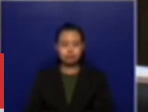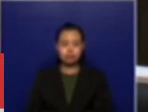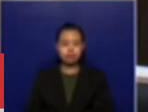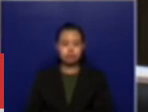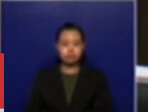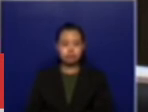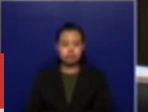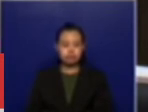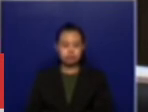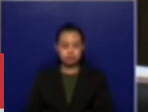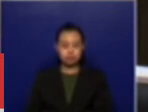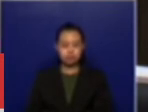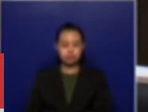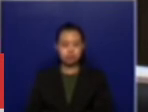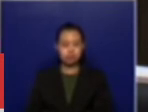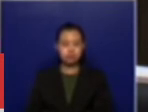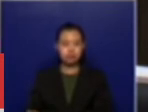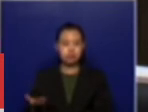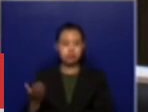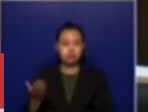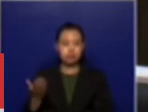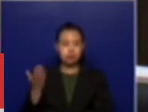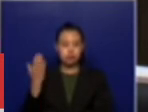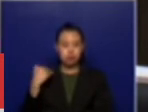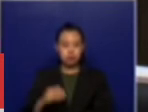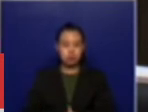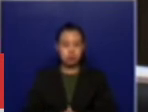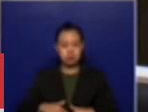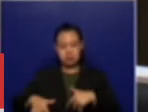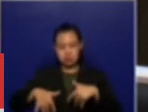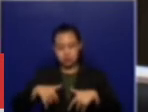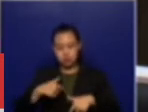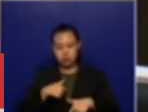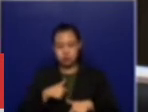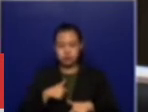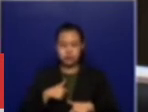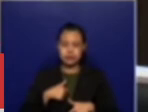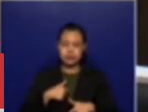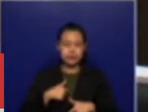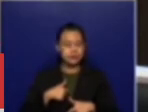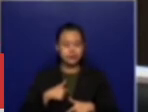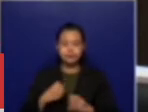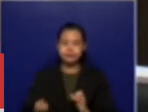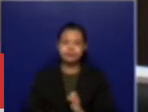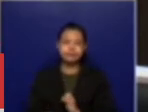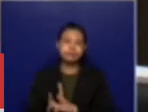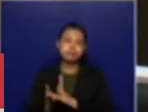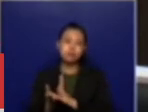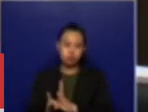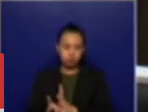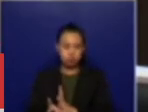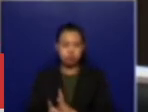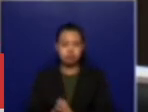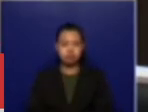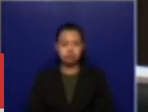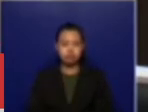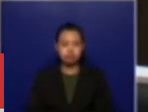ที่ประเทศชาติและประชาชนเนี่ยต้องจ่ายให้กับระบบเผด็จการท่านประธาน